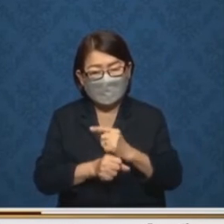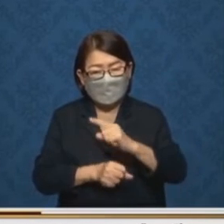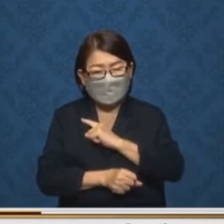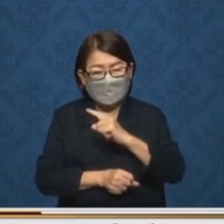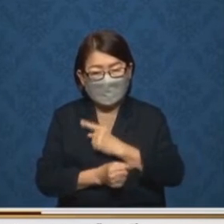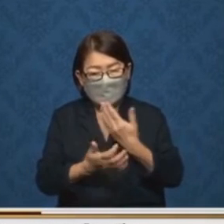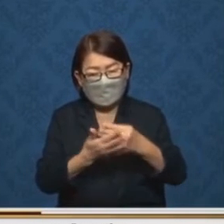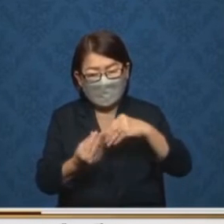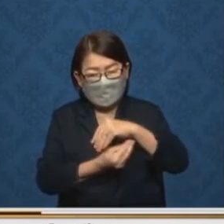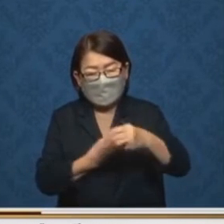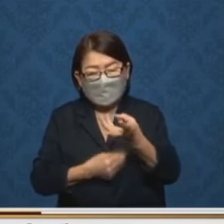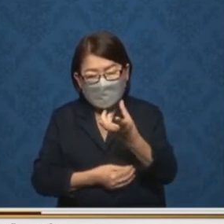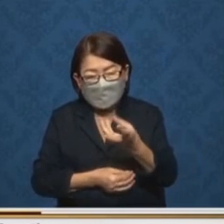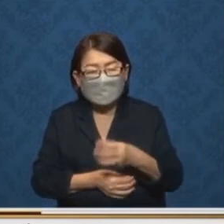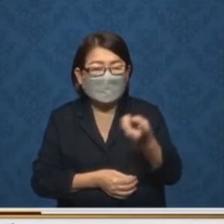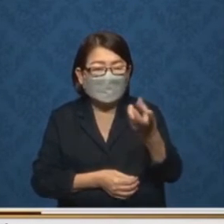บ